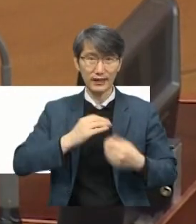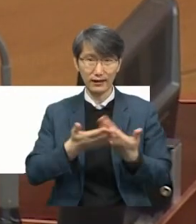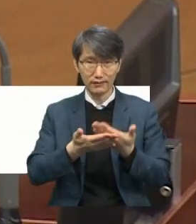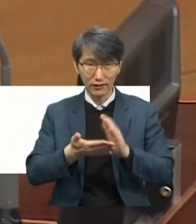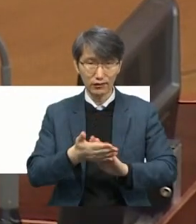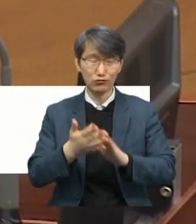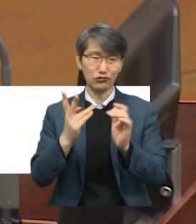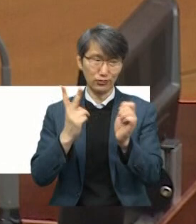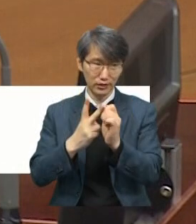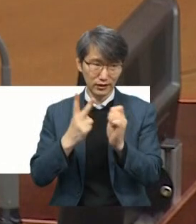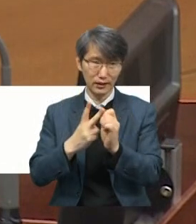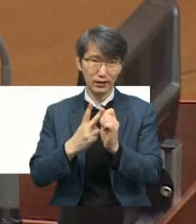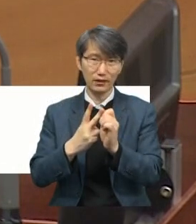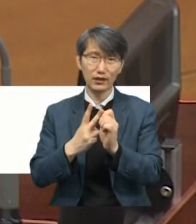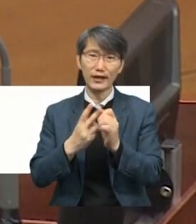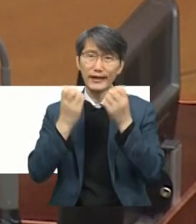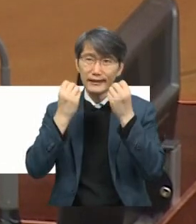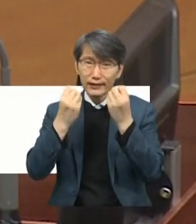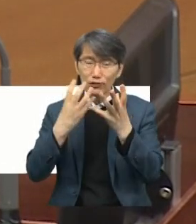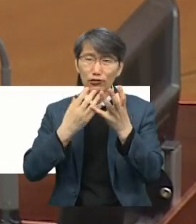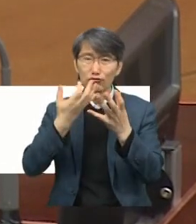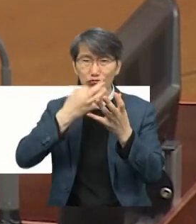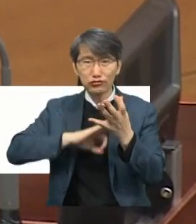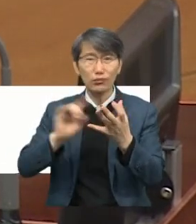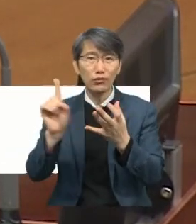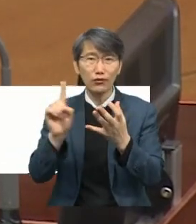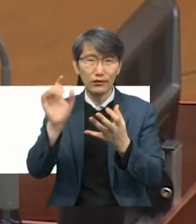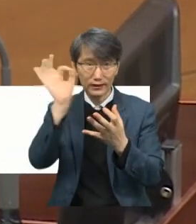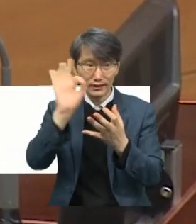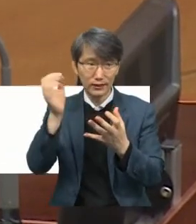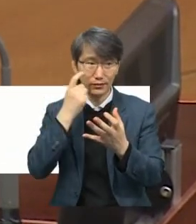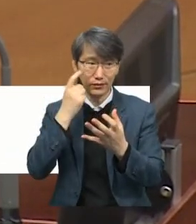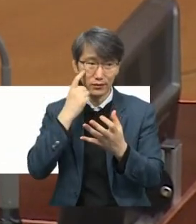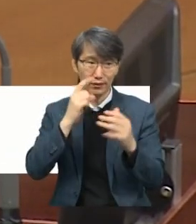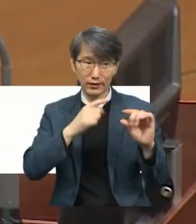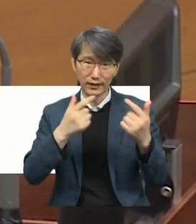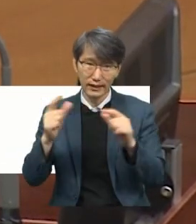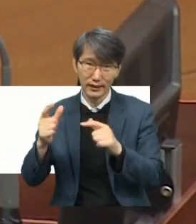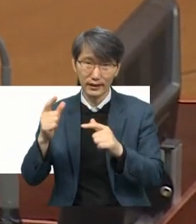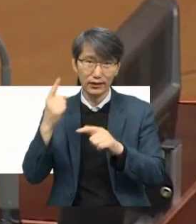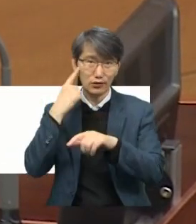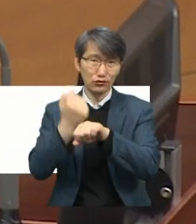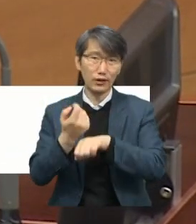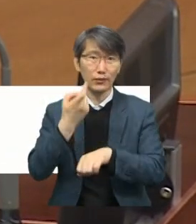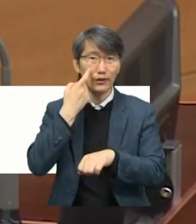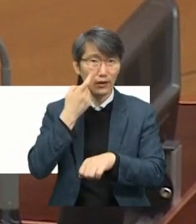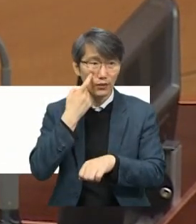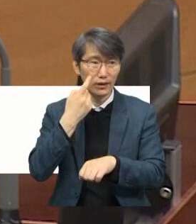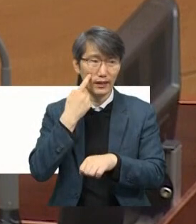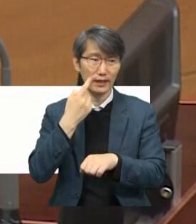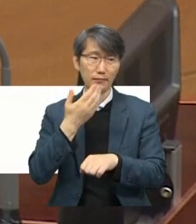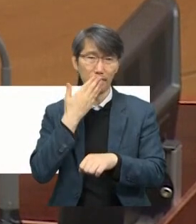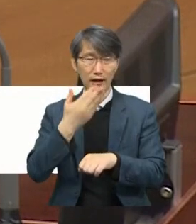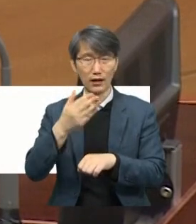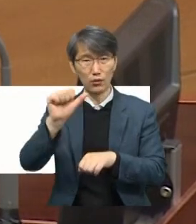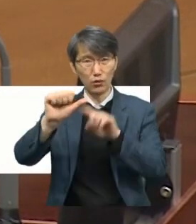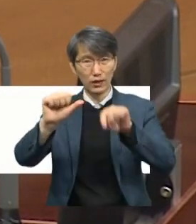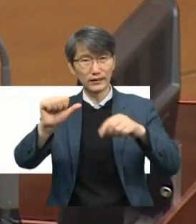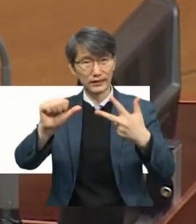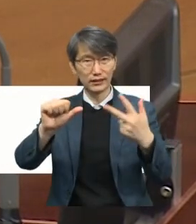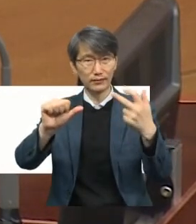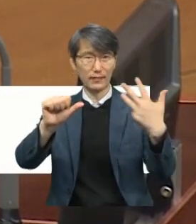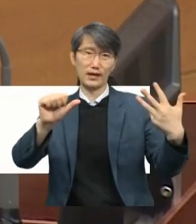또 없던 편익을 추가로 해서 저희들이 면목선이나 여러 기타 시뮬레이션을 해본 결과 최소한 5%에서